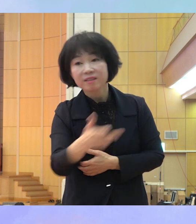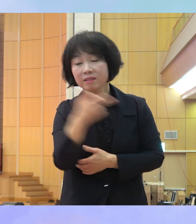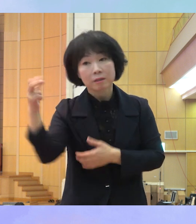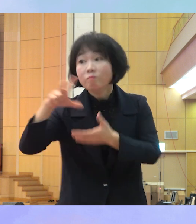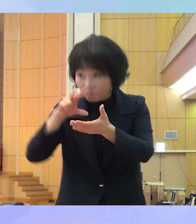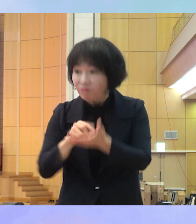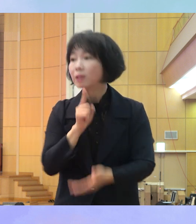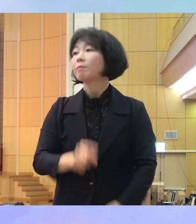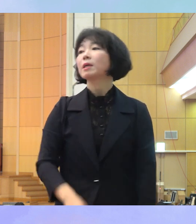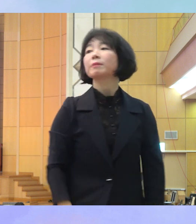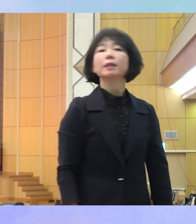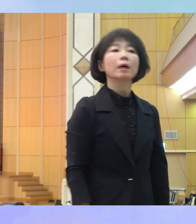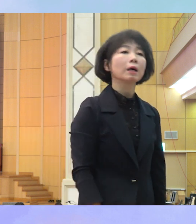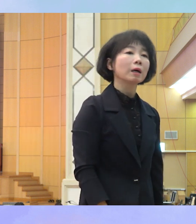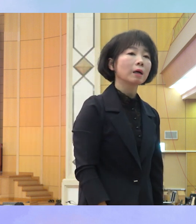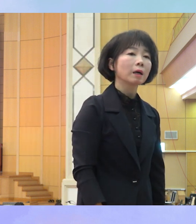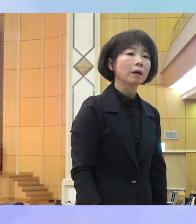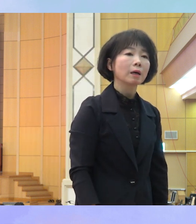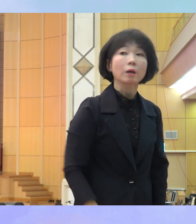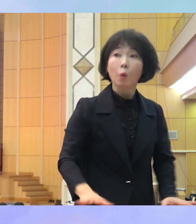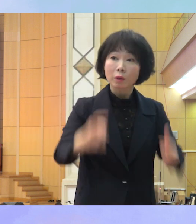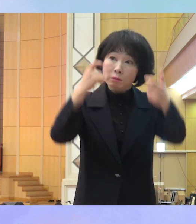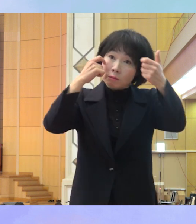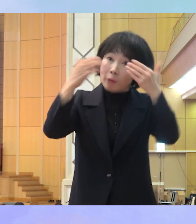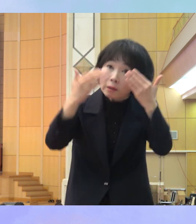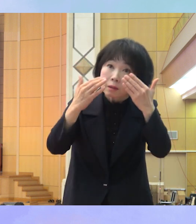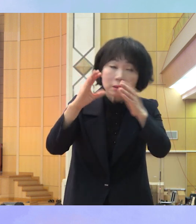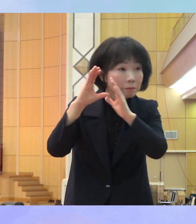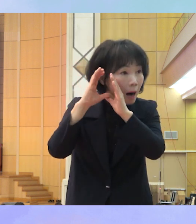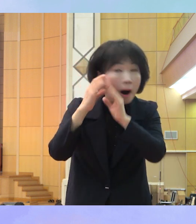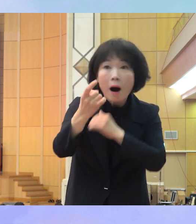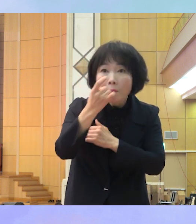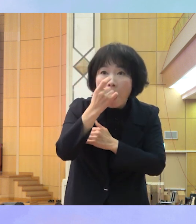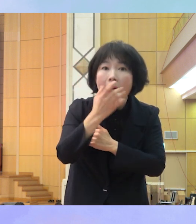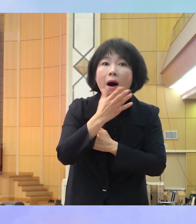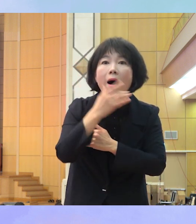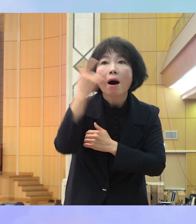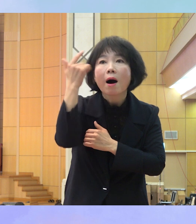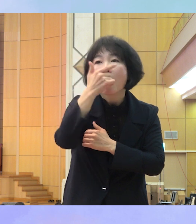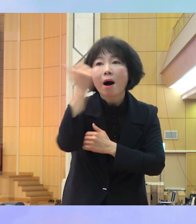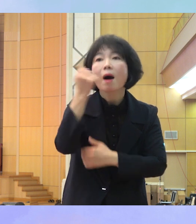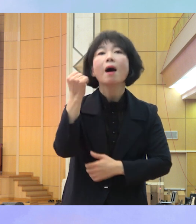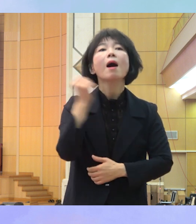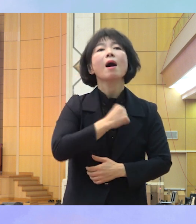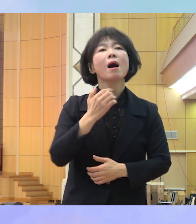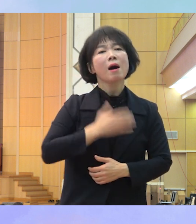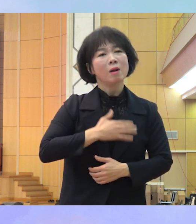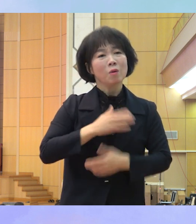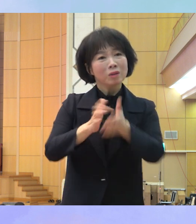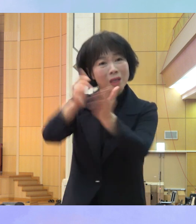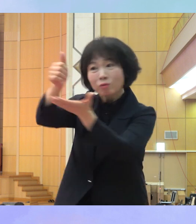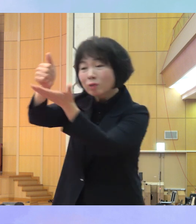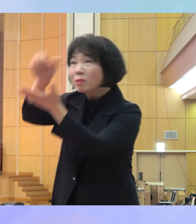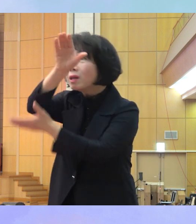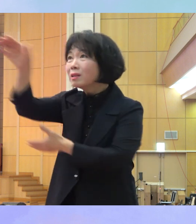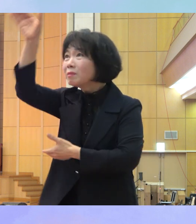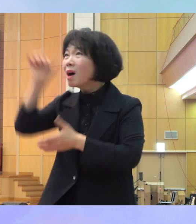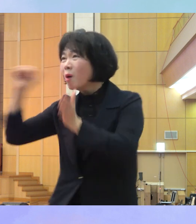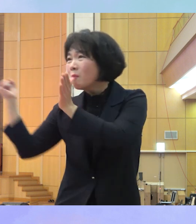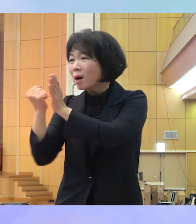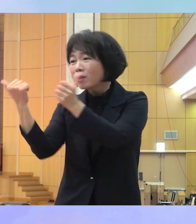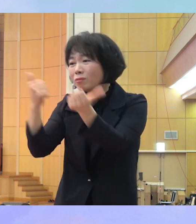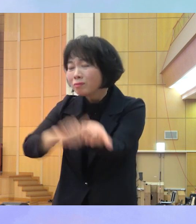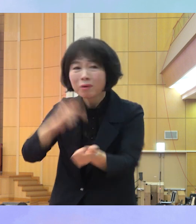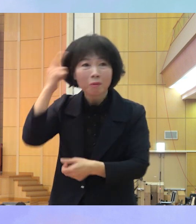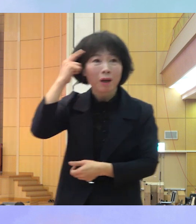아니라고. 그러니까 확실히 알고, 주님이 십자가 지신 거, 예수님의 살과 피를